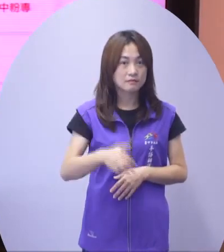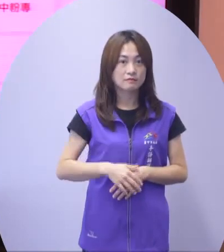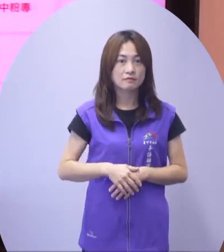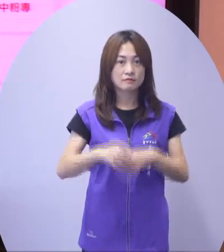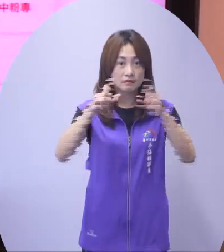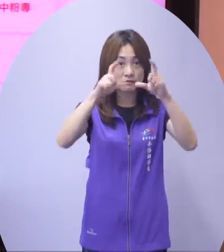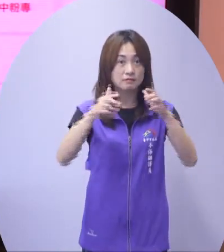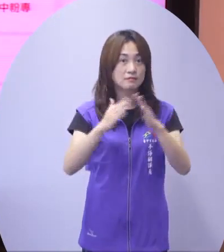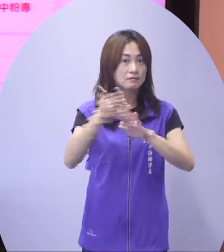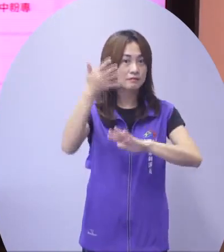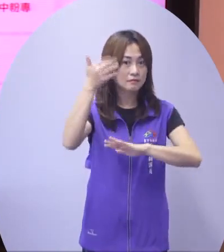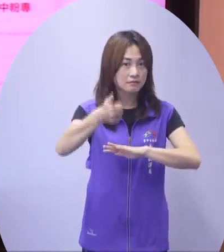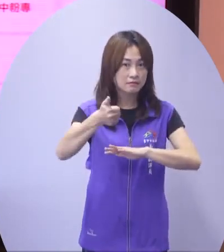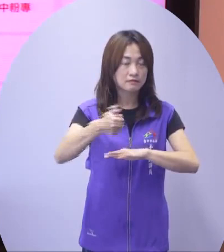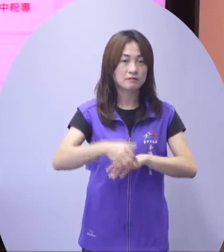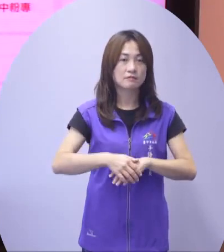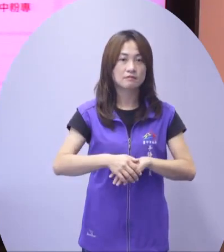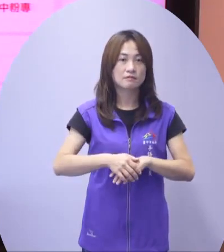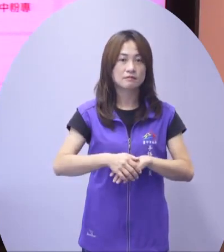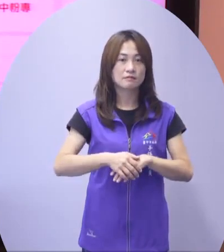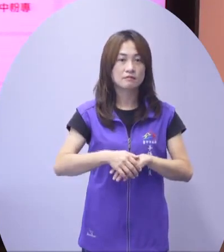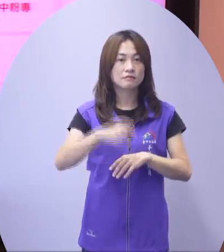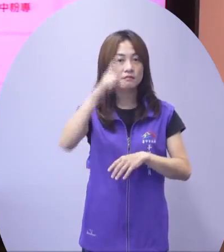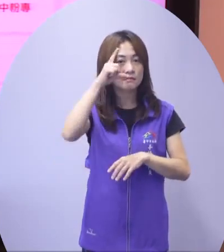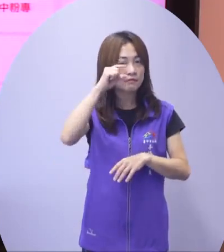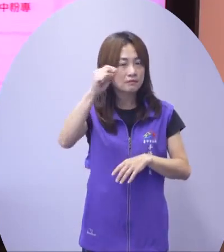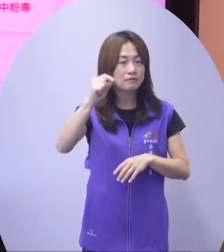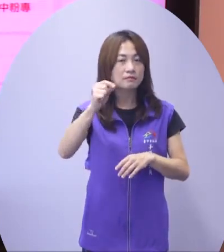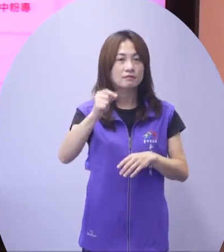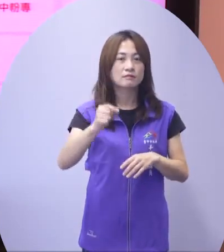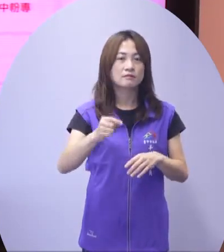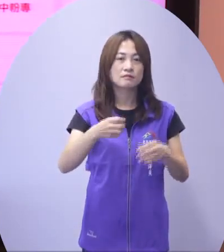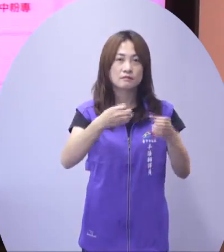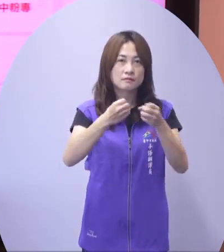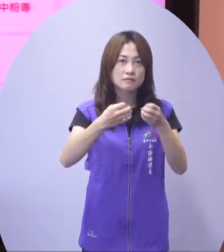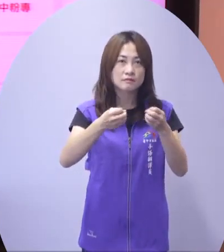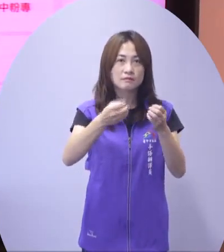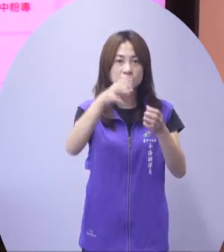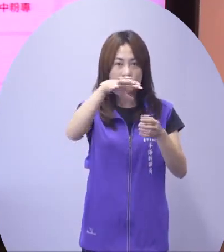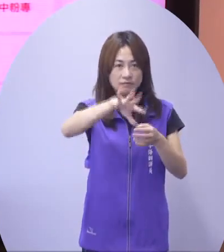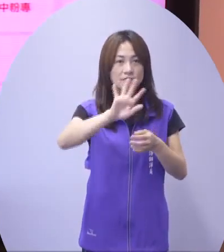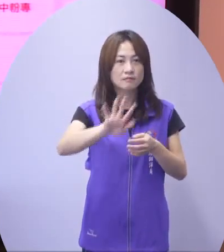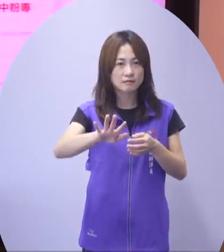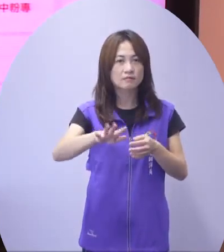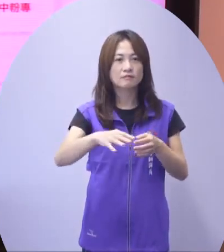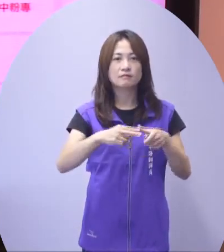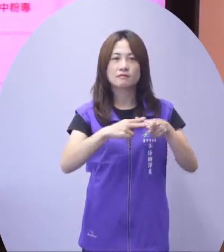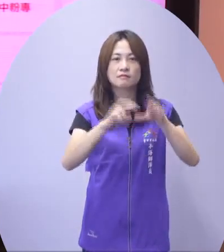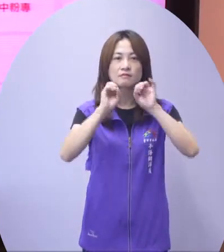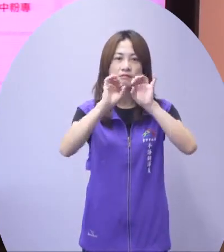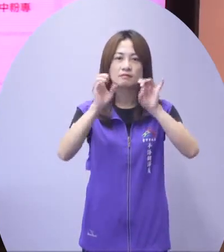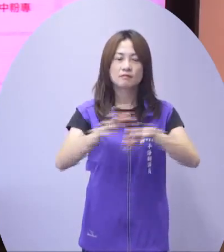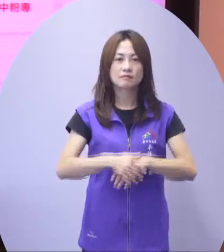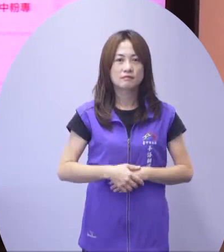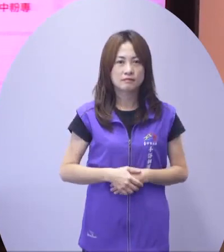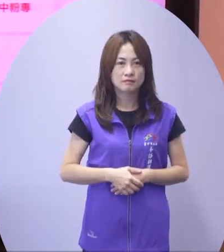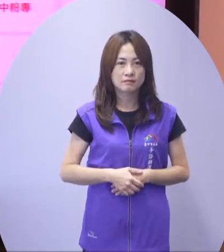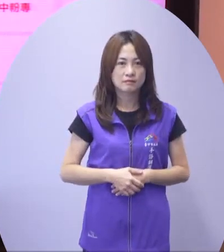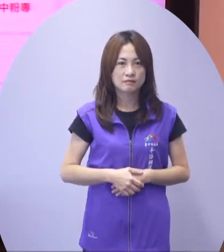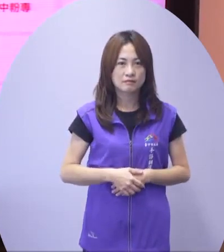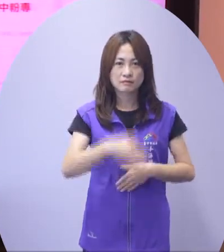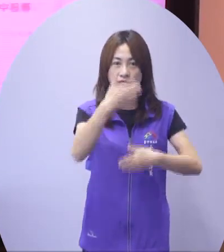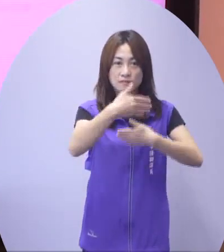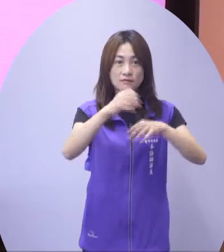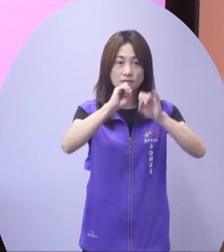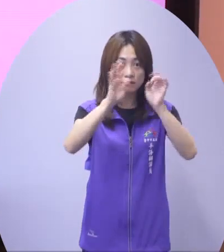在远见的这个论坛呢也替我们大大的推广了一番，还有在市长的脸书呢，这个动画发表之后也引发了非常好